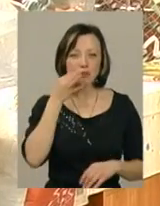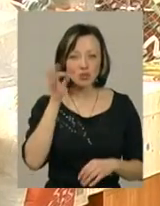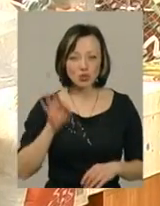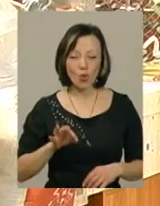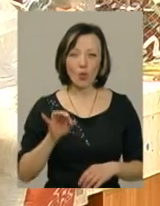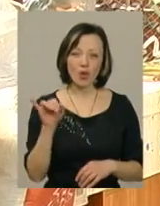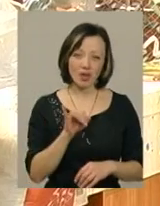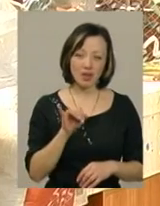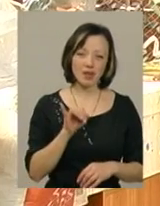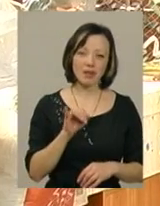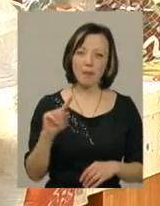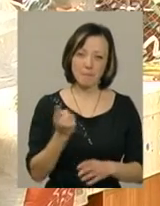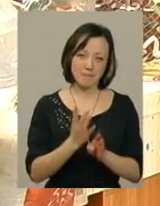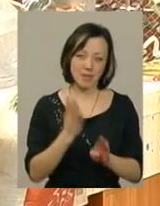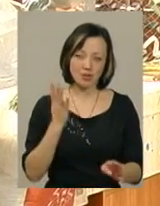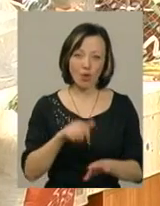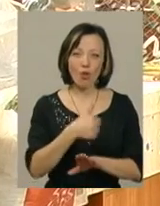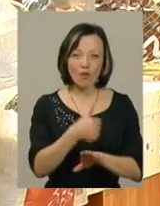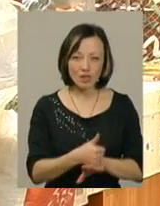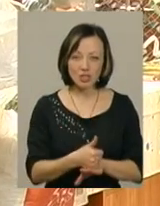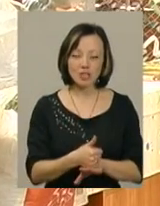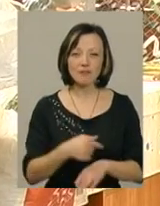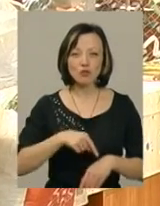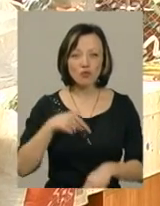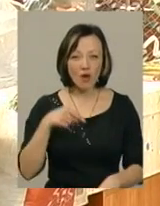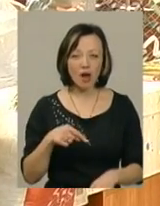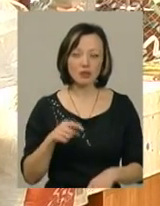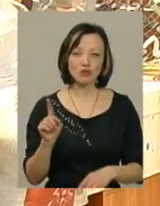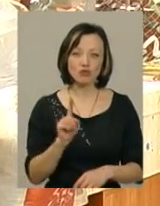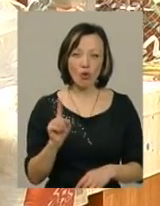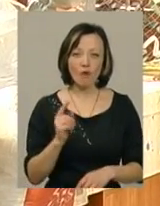і, звичайно, хочуть найперше, найголовніше – це відчувати про те,